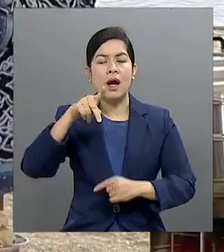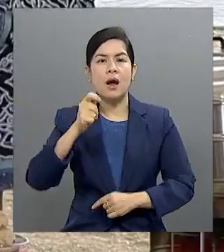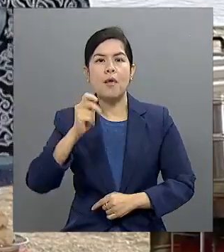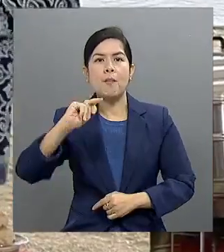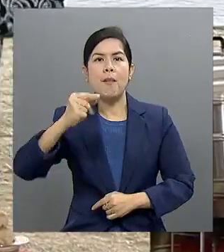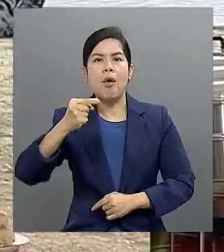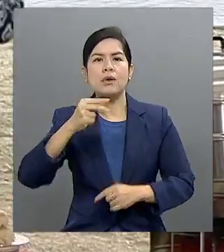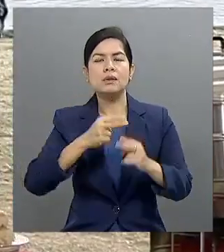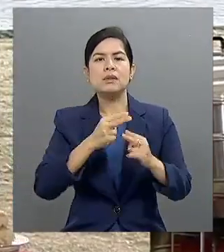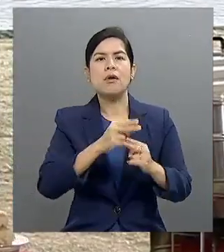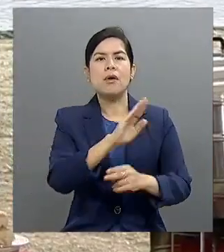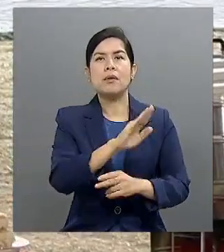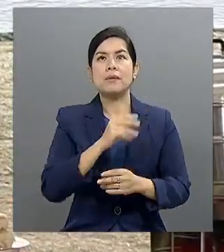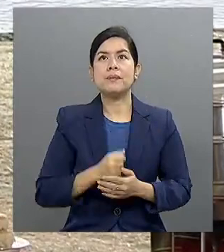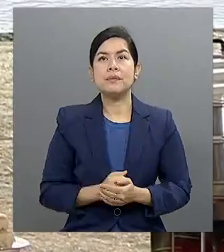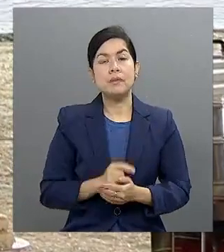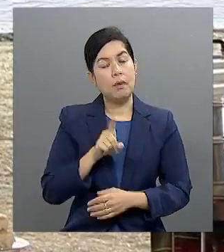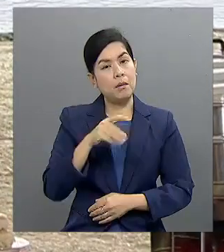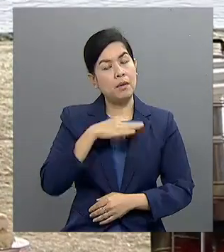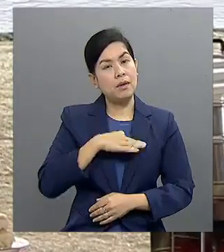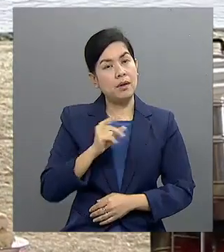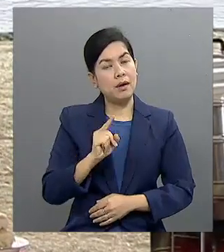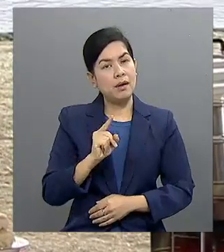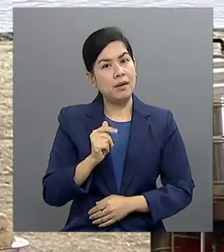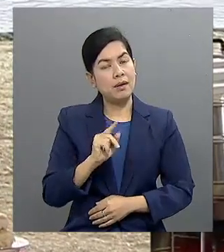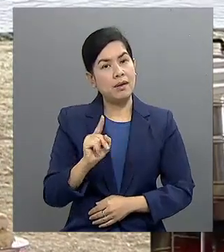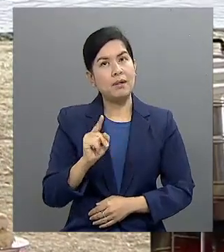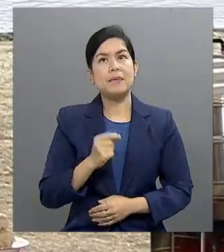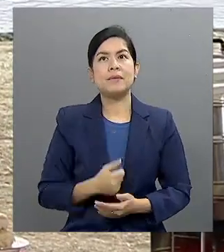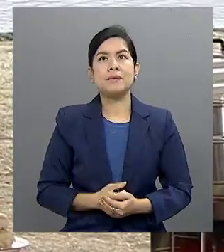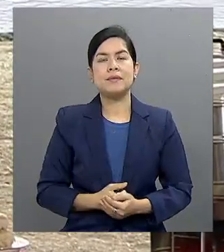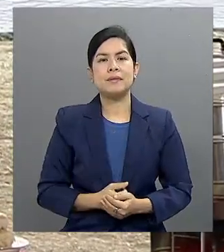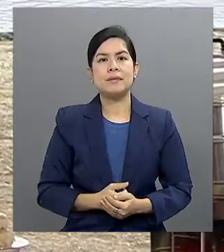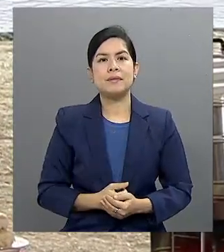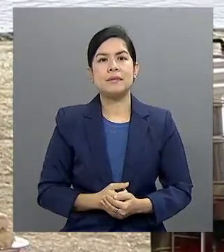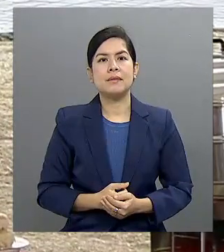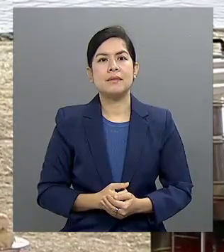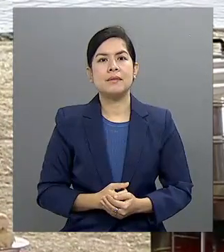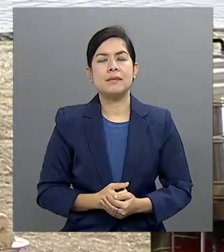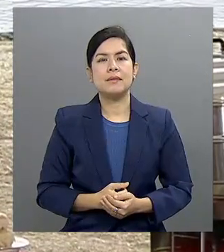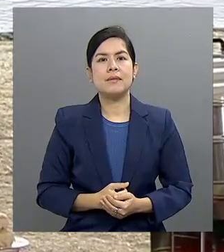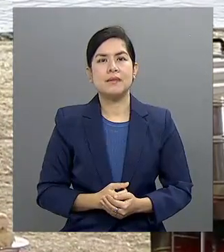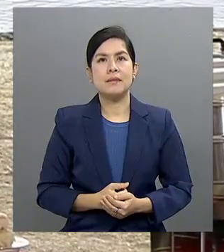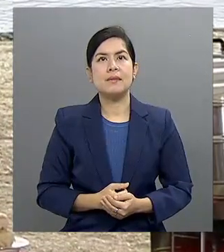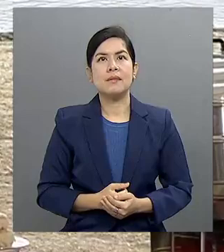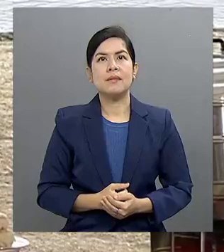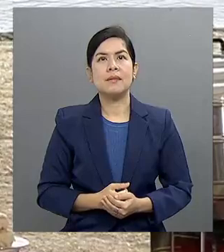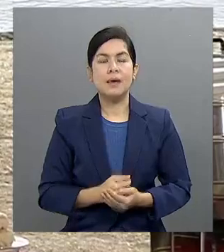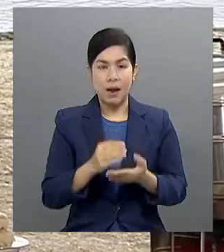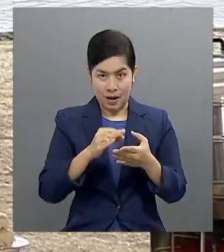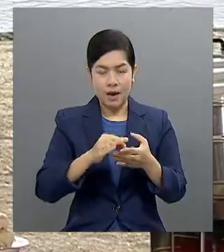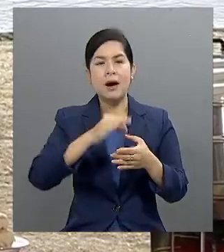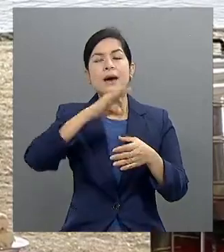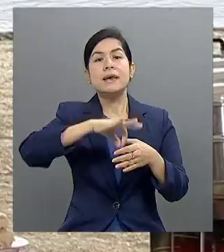ไงรสชาติเป็นไงบ้างรสชาติ อันนี้ทานกับน้ำชานี่นะครับน้ำชาสักแก้วไหมครับจิบชาสักแก้วได้นะครับนี่ครับมีบริการน